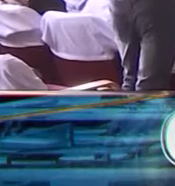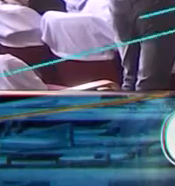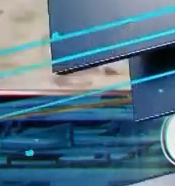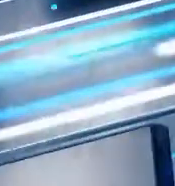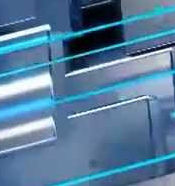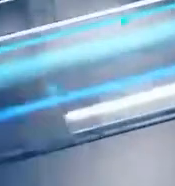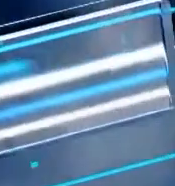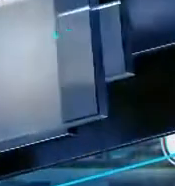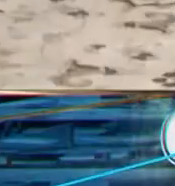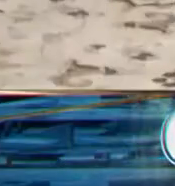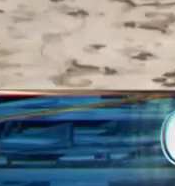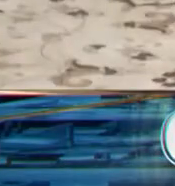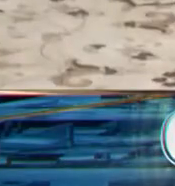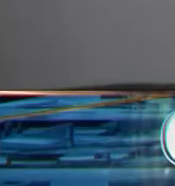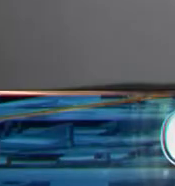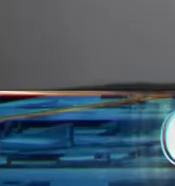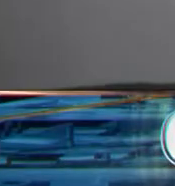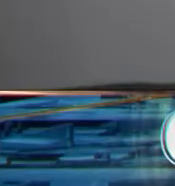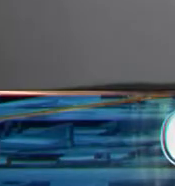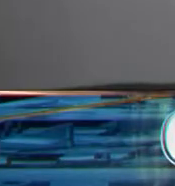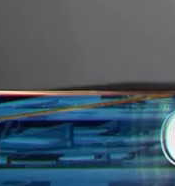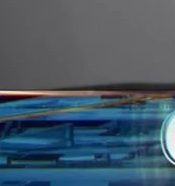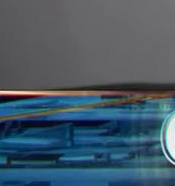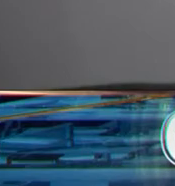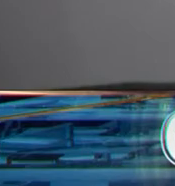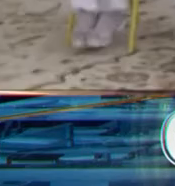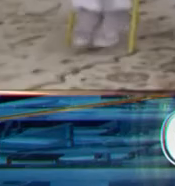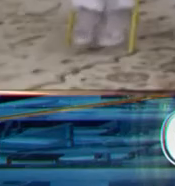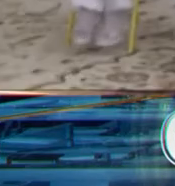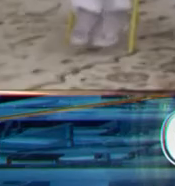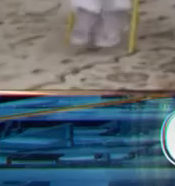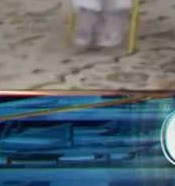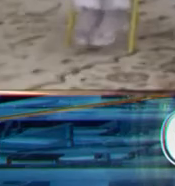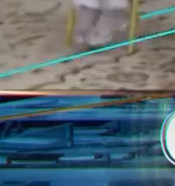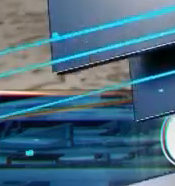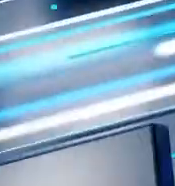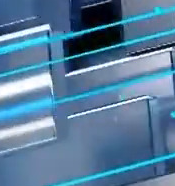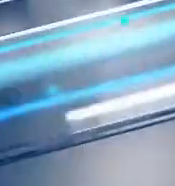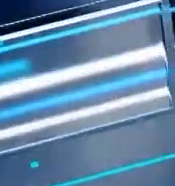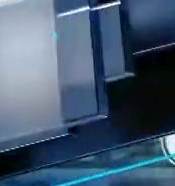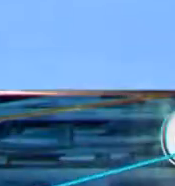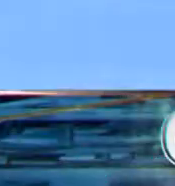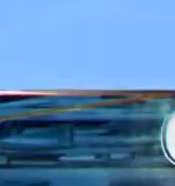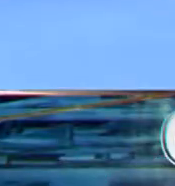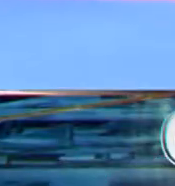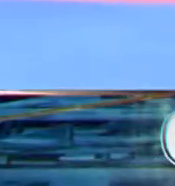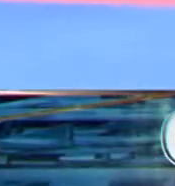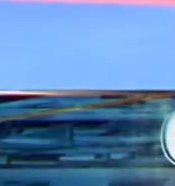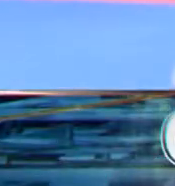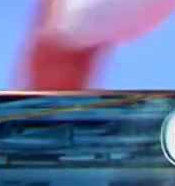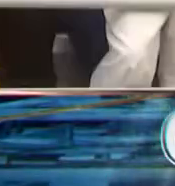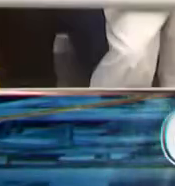вечер. Музыка и поэзия. Творческий конкурс прошел в детском саду «Айбебек». Приз – путевка на